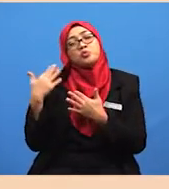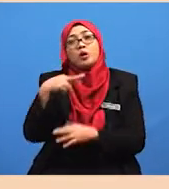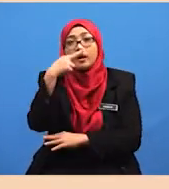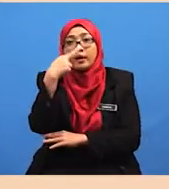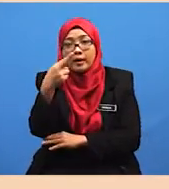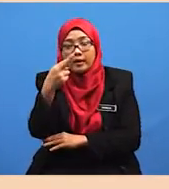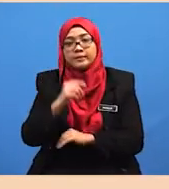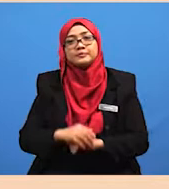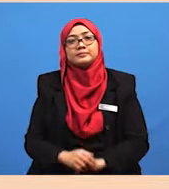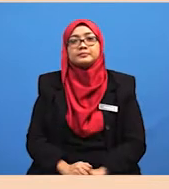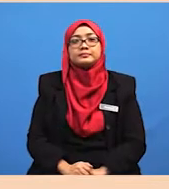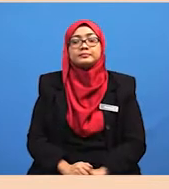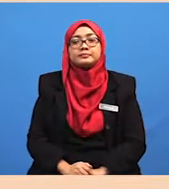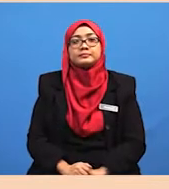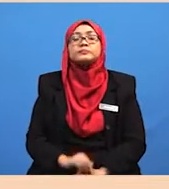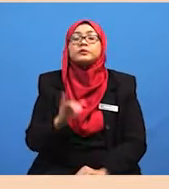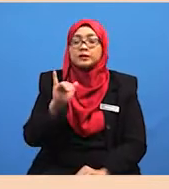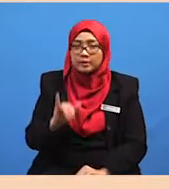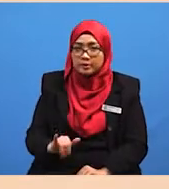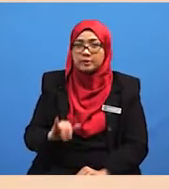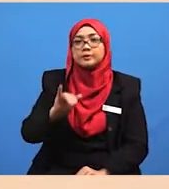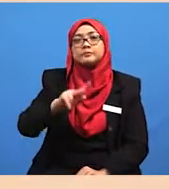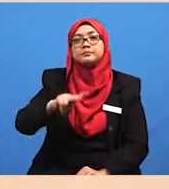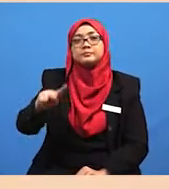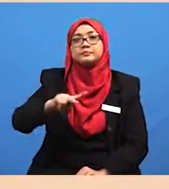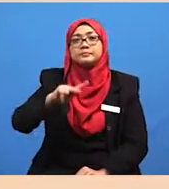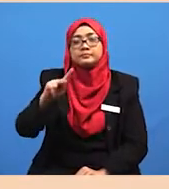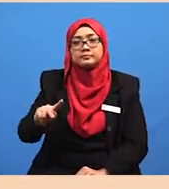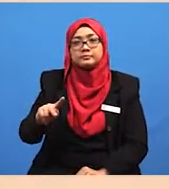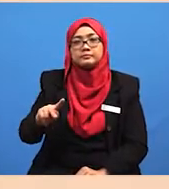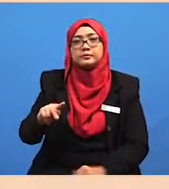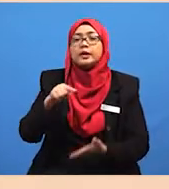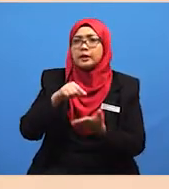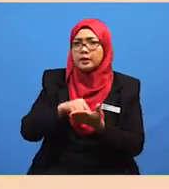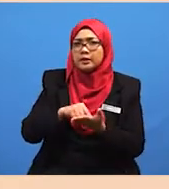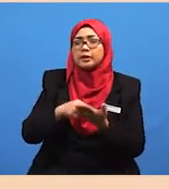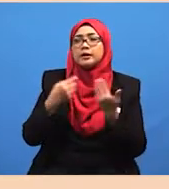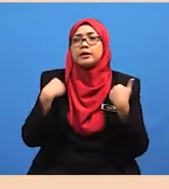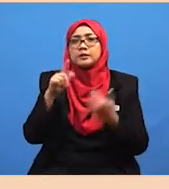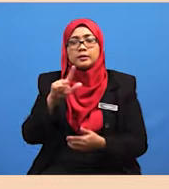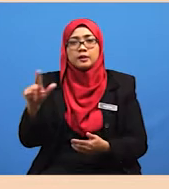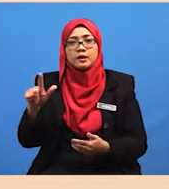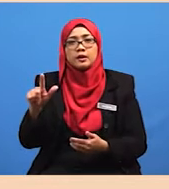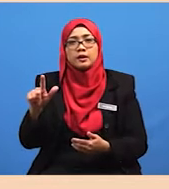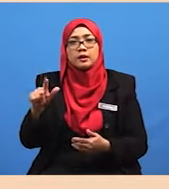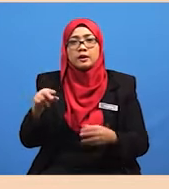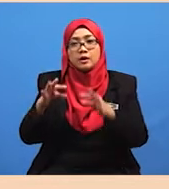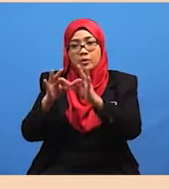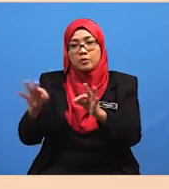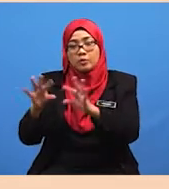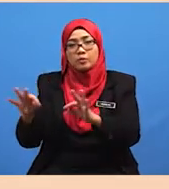how you Plaza ini merupakan uraian pertama